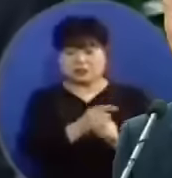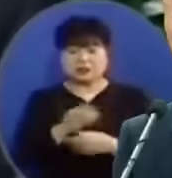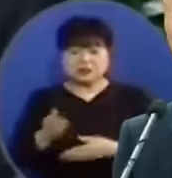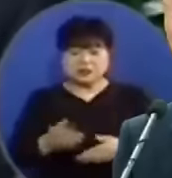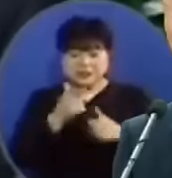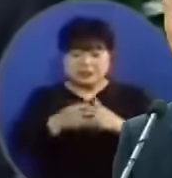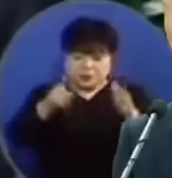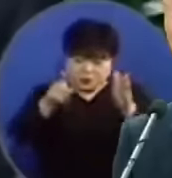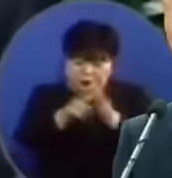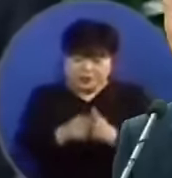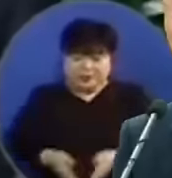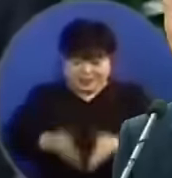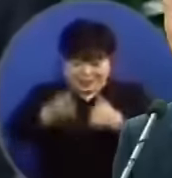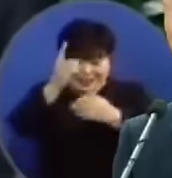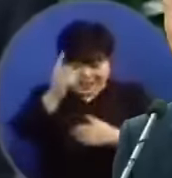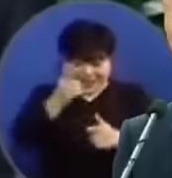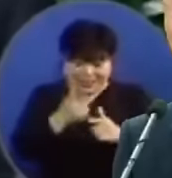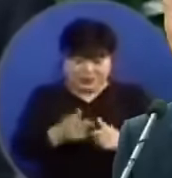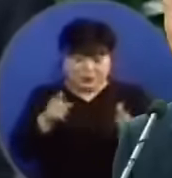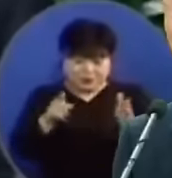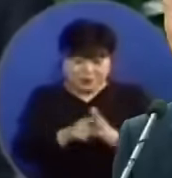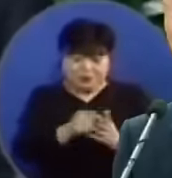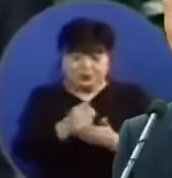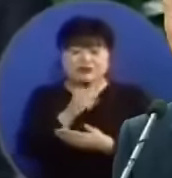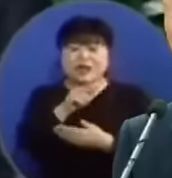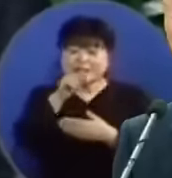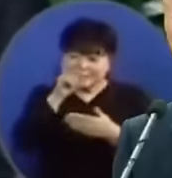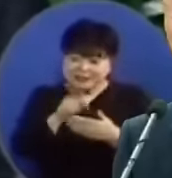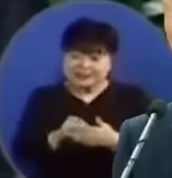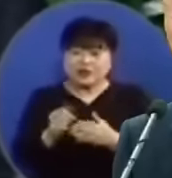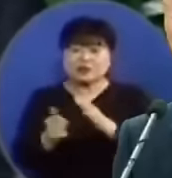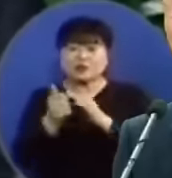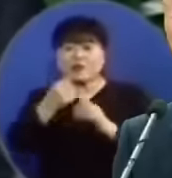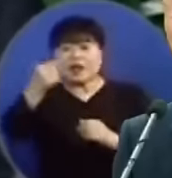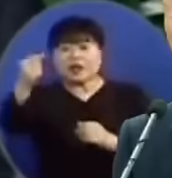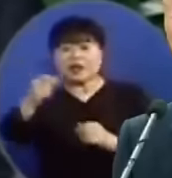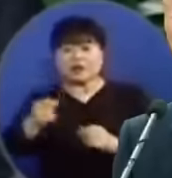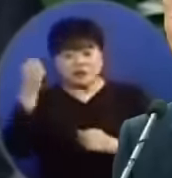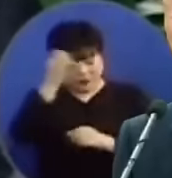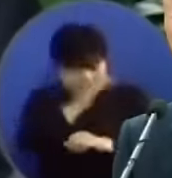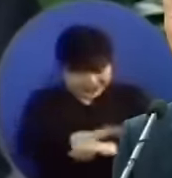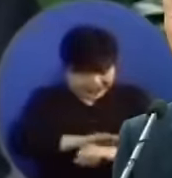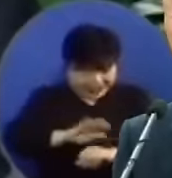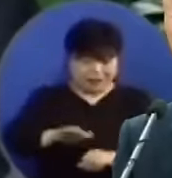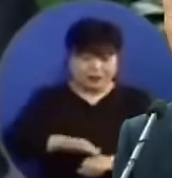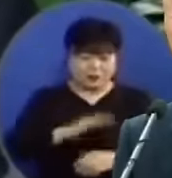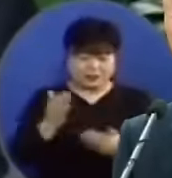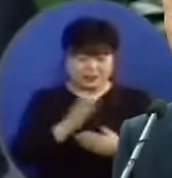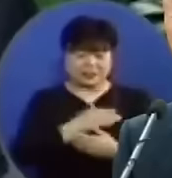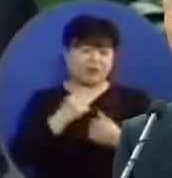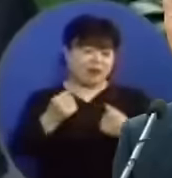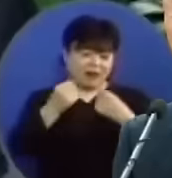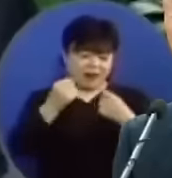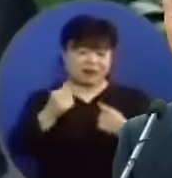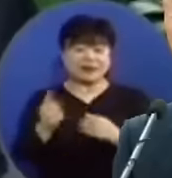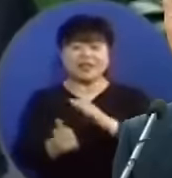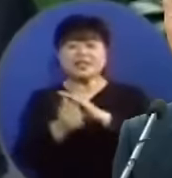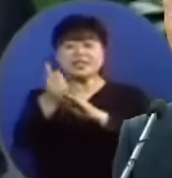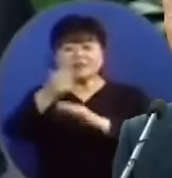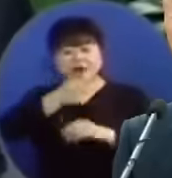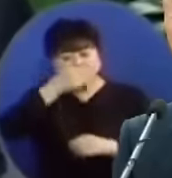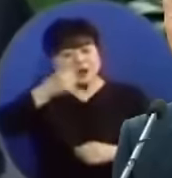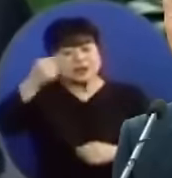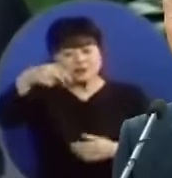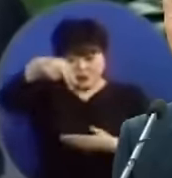것입니다. 예수님을 믿고 우리가 주 안에서 소망을 갖고 영혼이 잘됨같이 범사에 잘됨에 강건한 희망과 꿈을